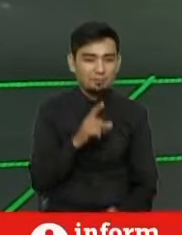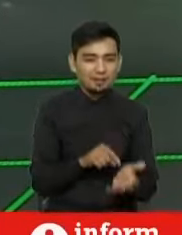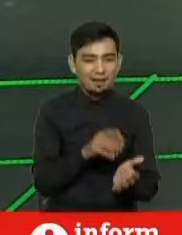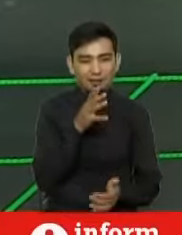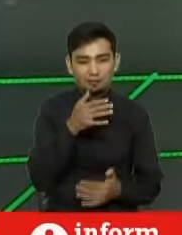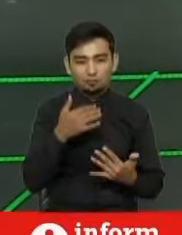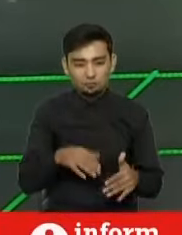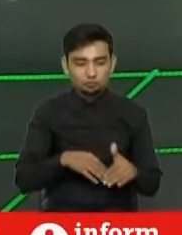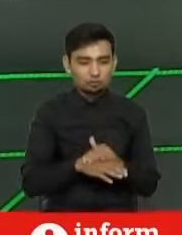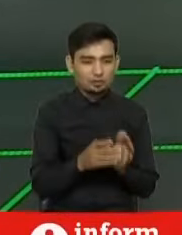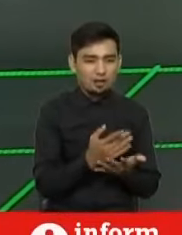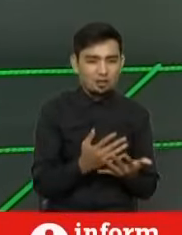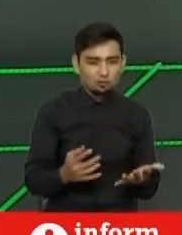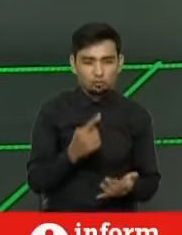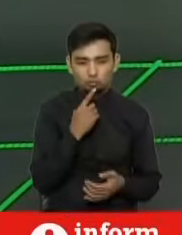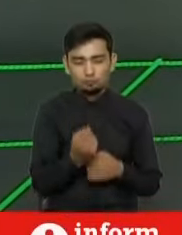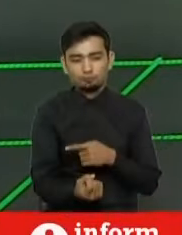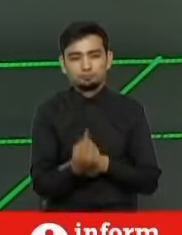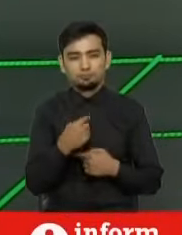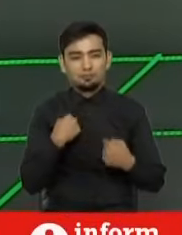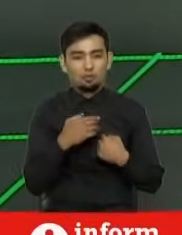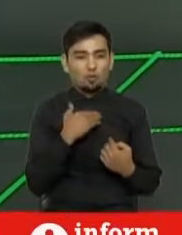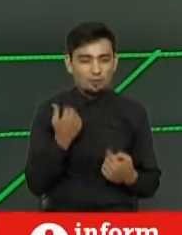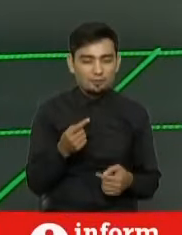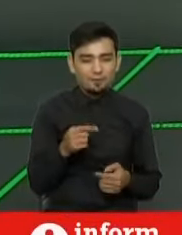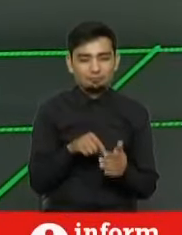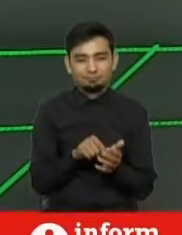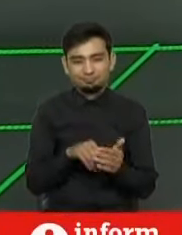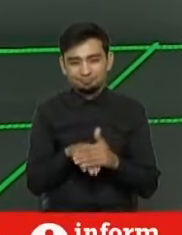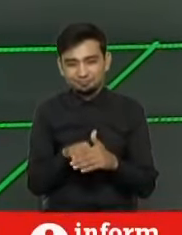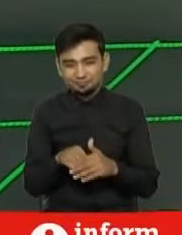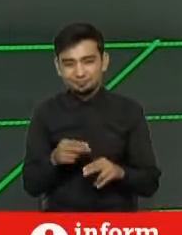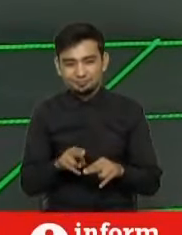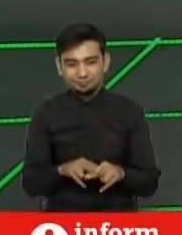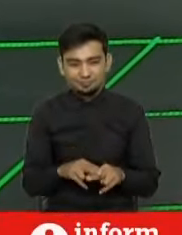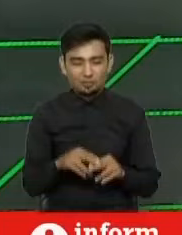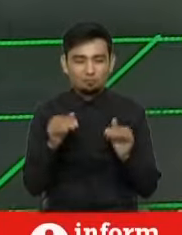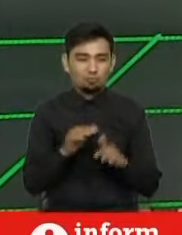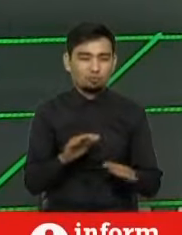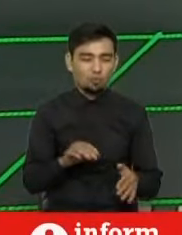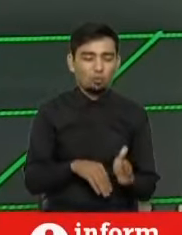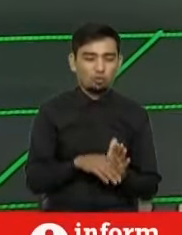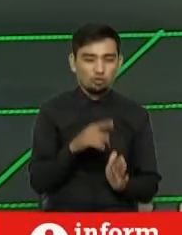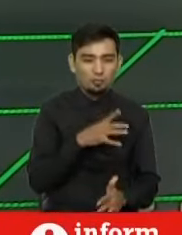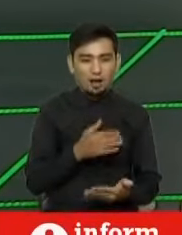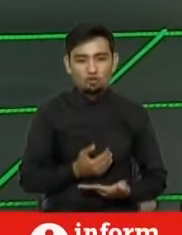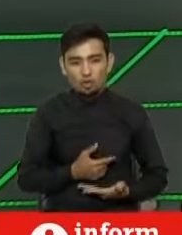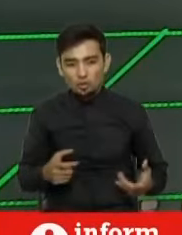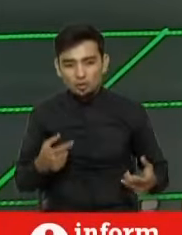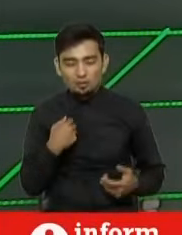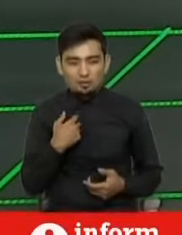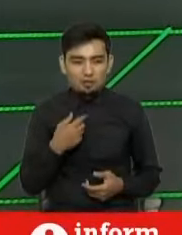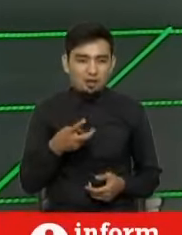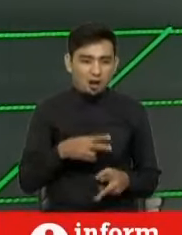адам түрлі өмірлік қиындықтарға тап болмас үшін қордағы қаржының мұрты бұзылмағаны абзал. Ал тұрғындар мүмкіндік не